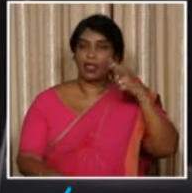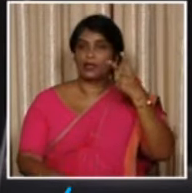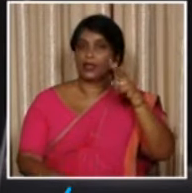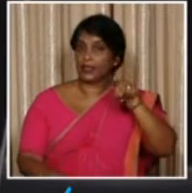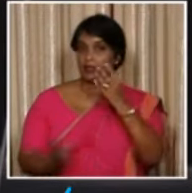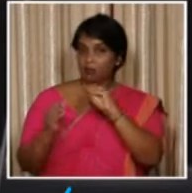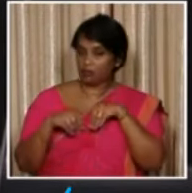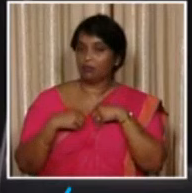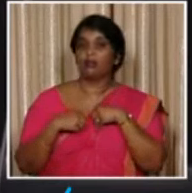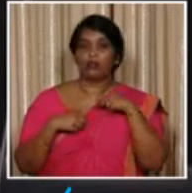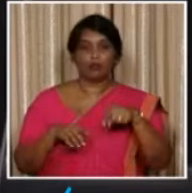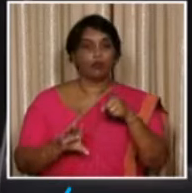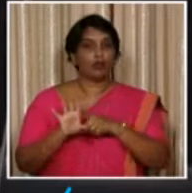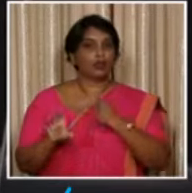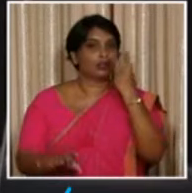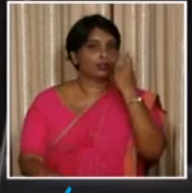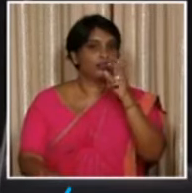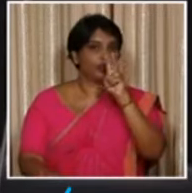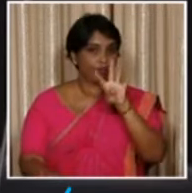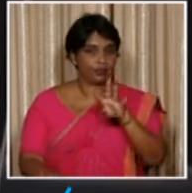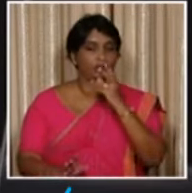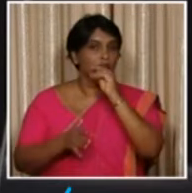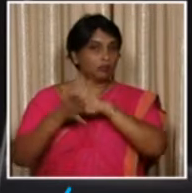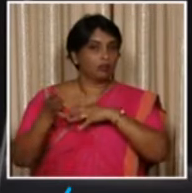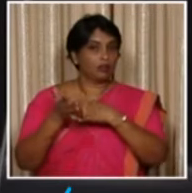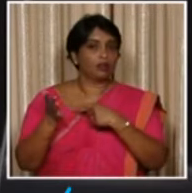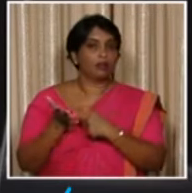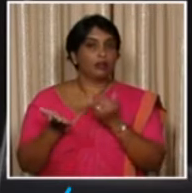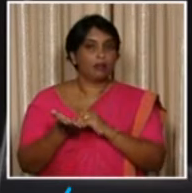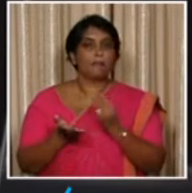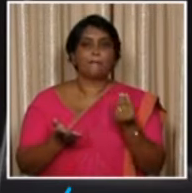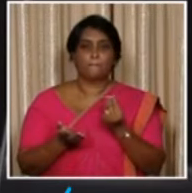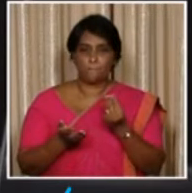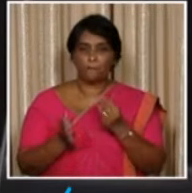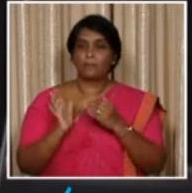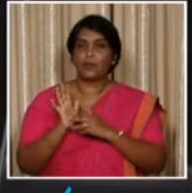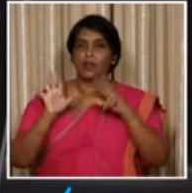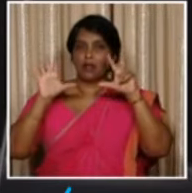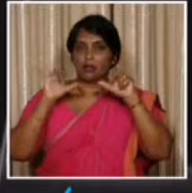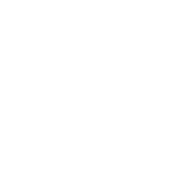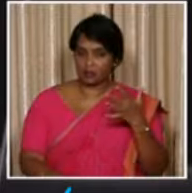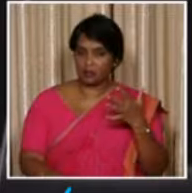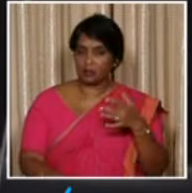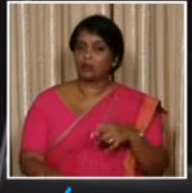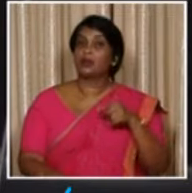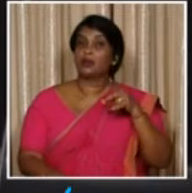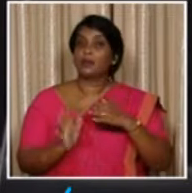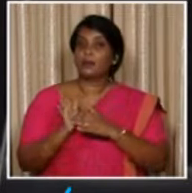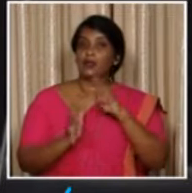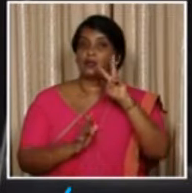12,136ක් ලැබෙන්න ඕනේ. මේ වර්ෂයේ 2024ට අයවැය ලේකණේ තව මදි මිලියන 8,500ක්.